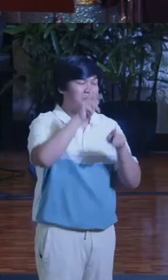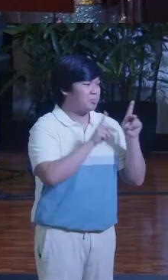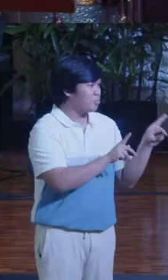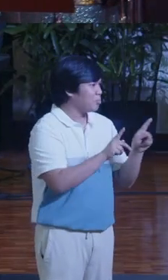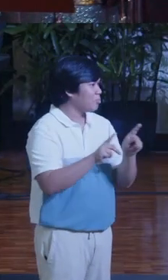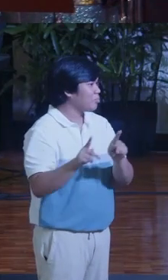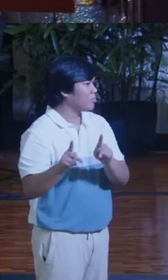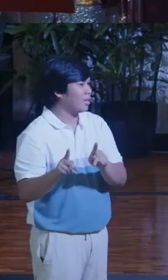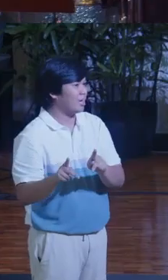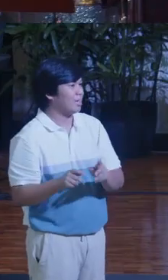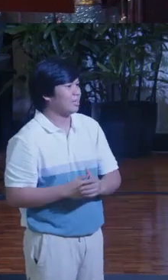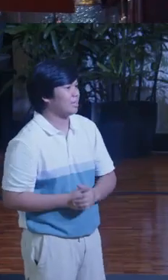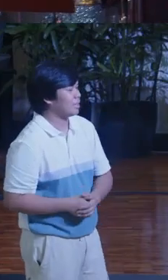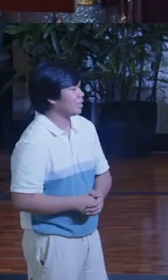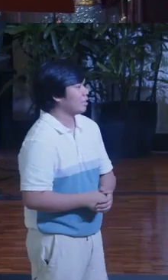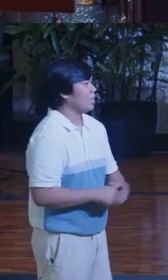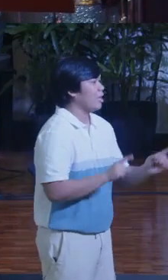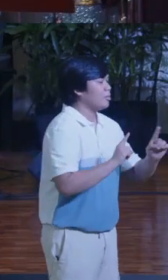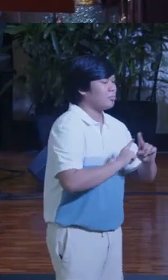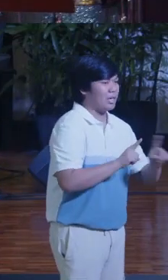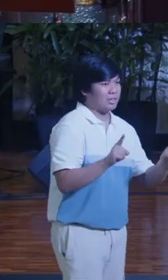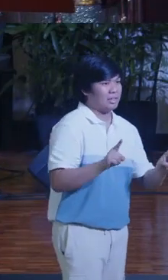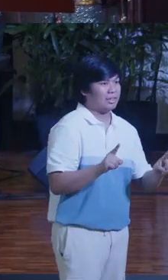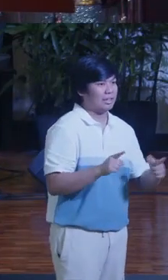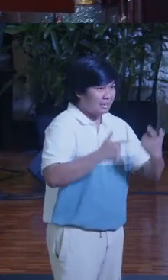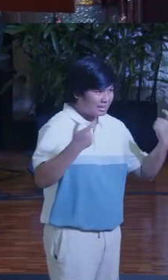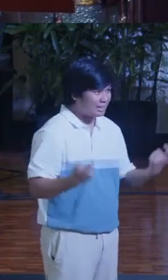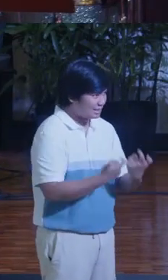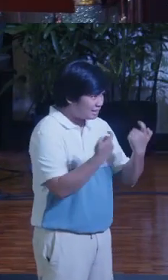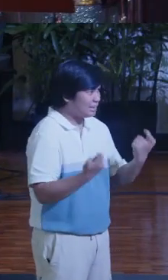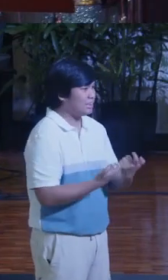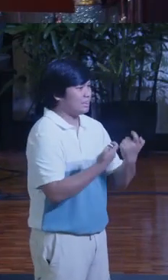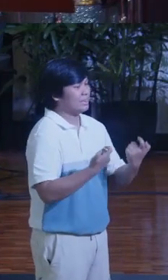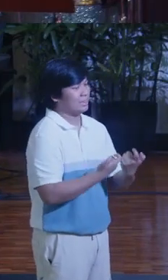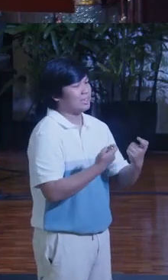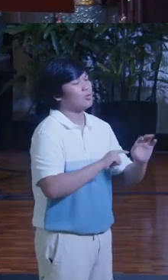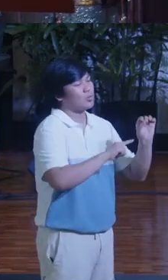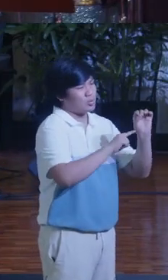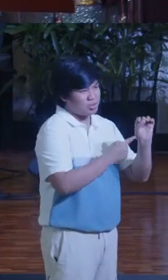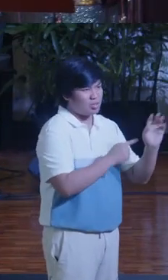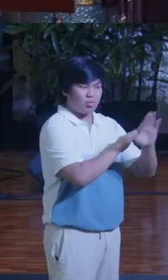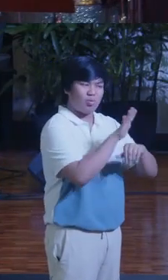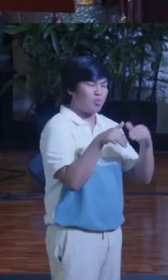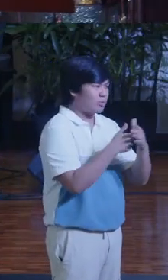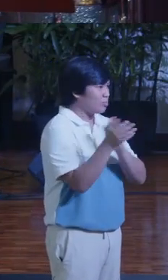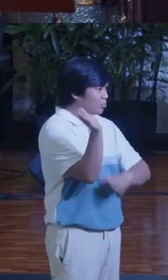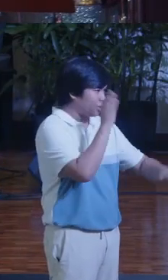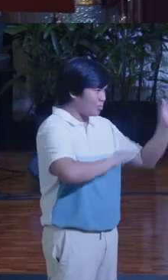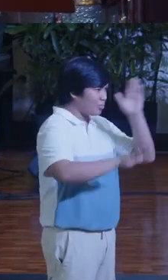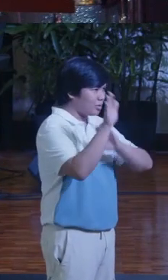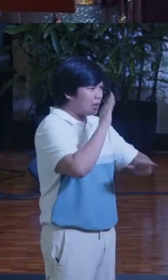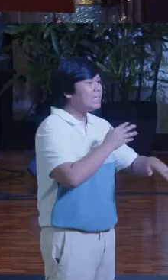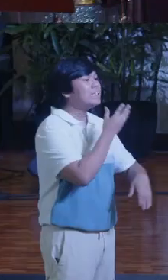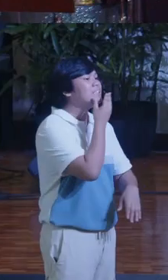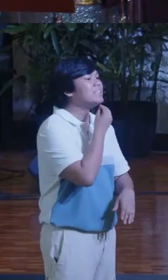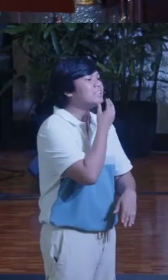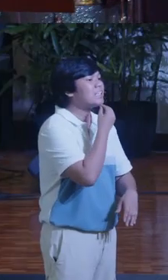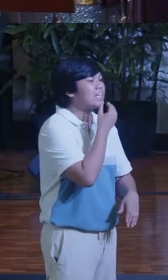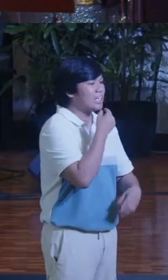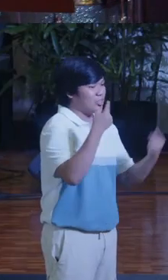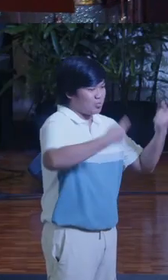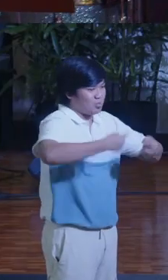po. Kahinahan po ng laman ang pinagmulan ng pag-aaway na ito na hanggang